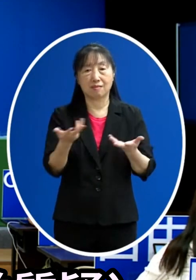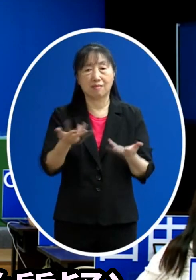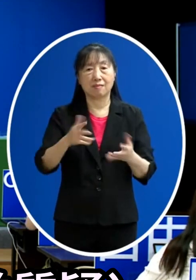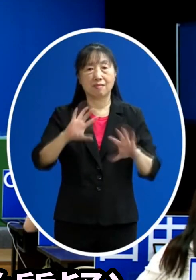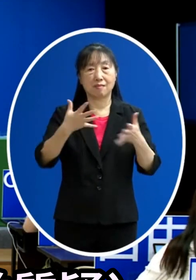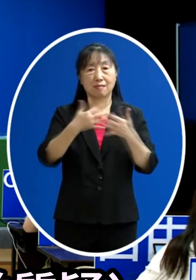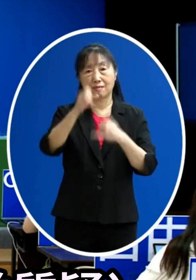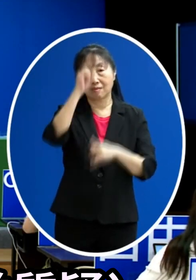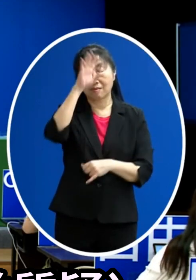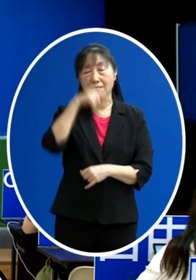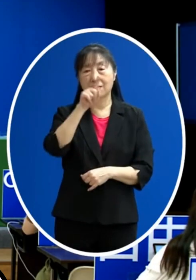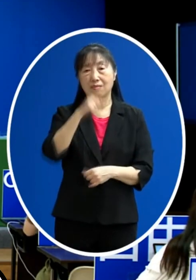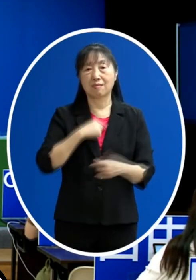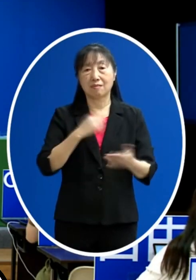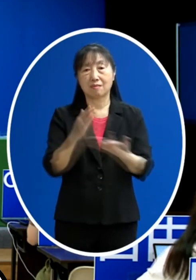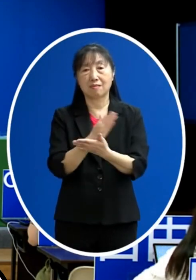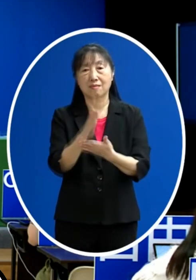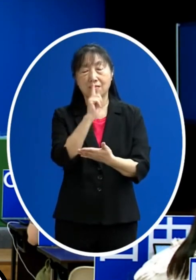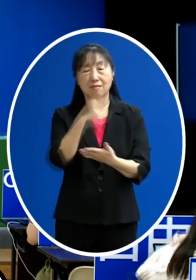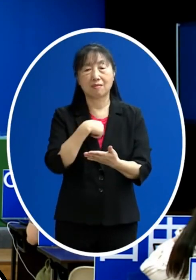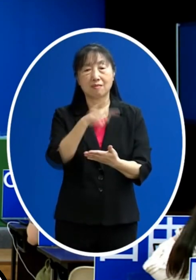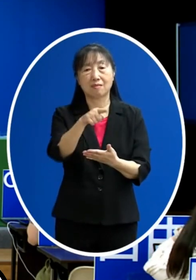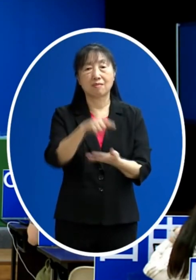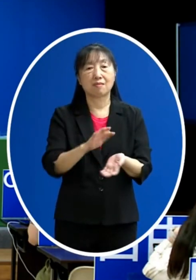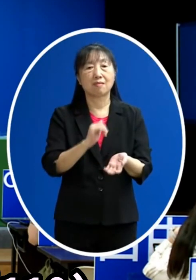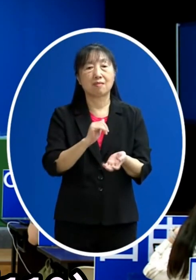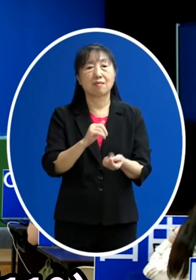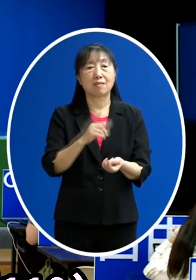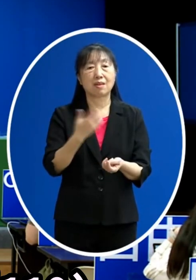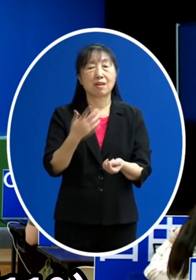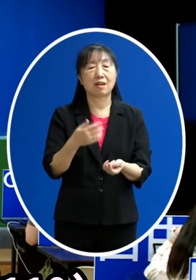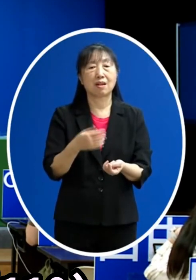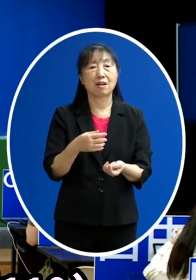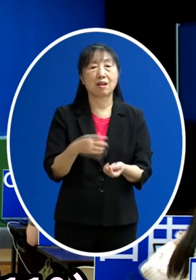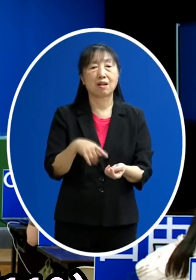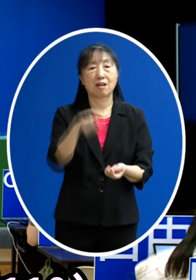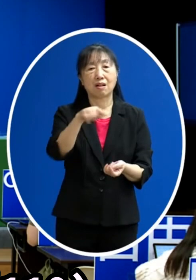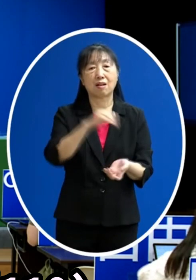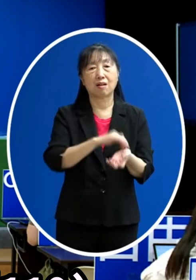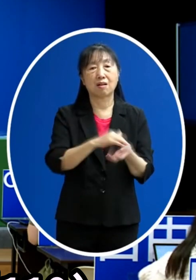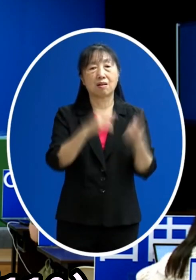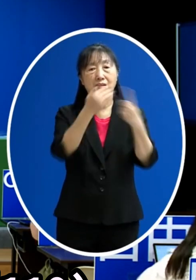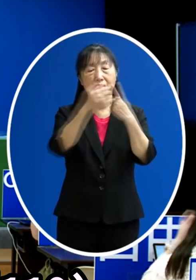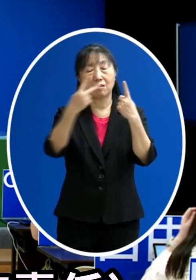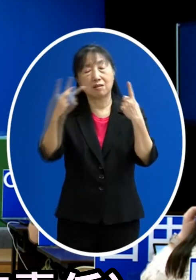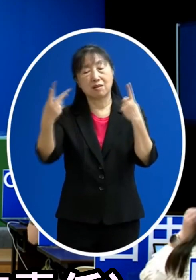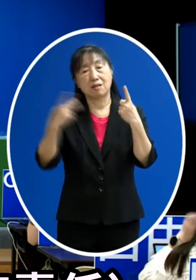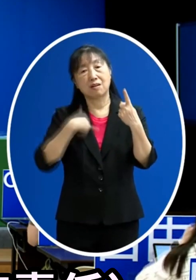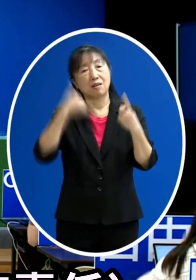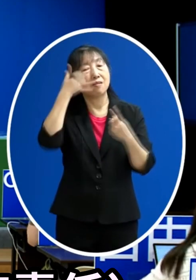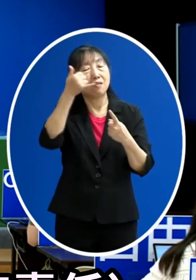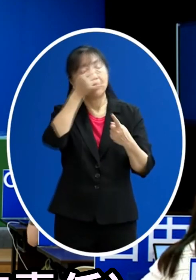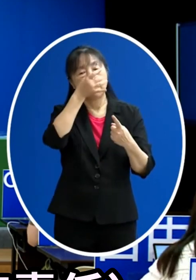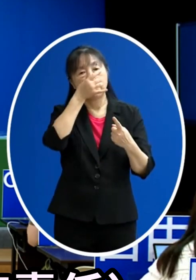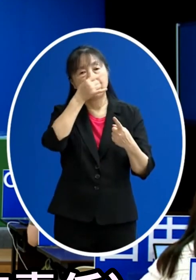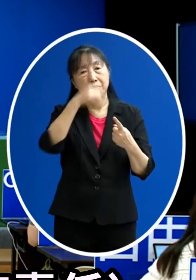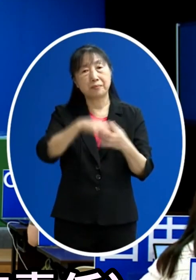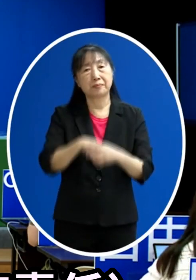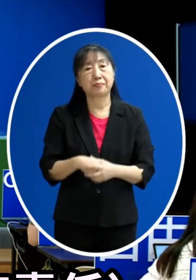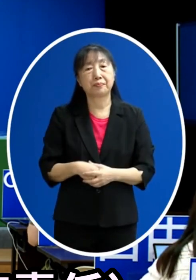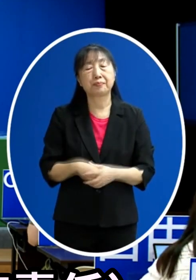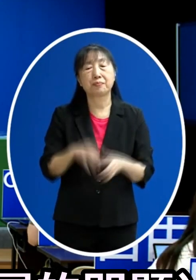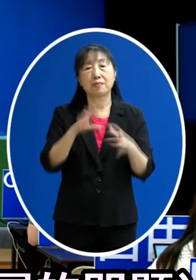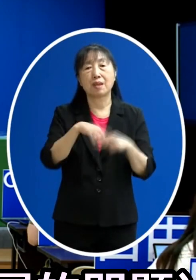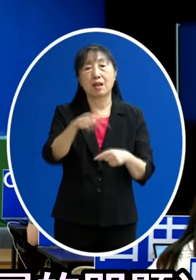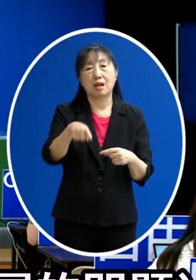早上指控并质疑延迟就诊原因中，1922当时因为管不到119，因此中央的1922确实